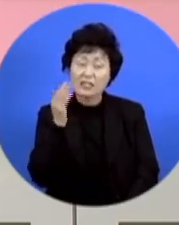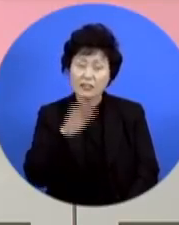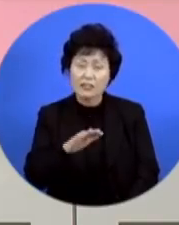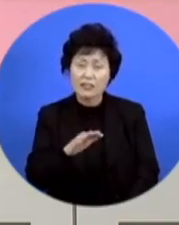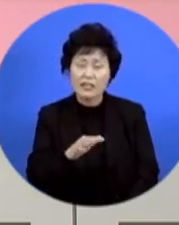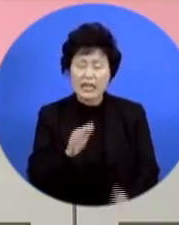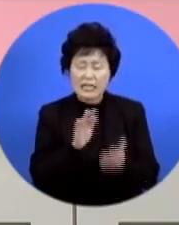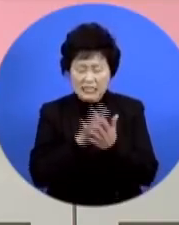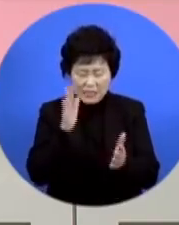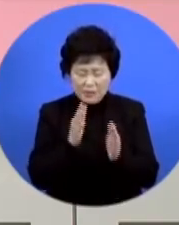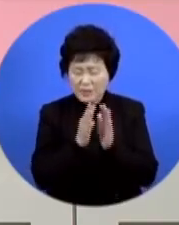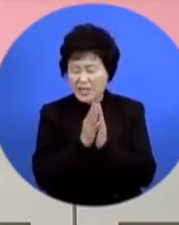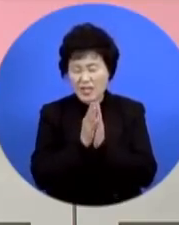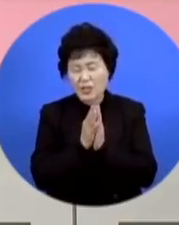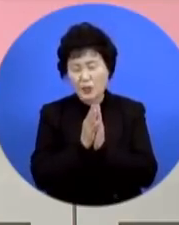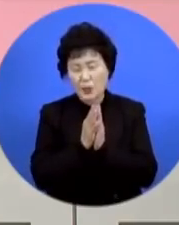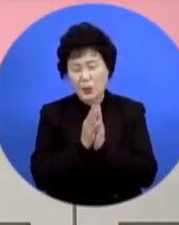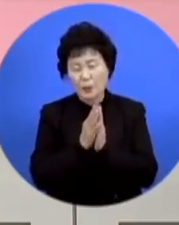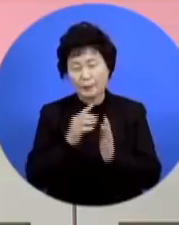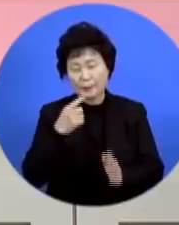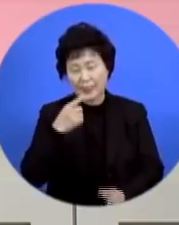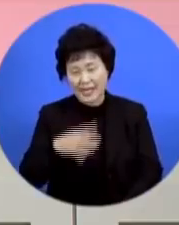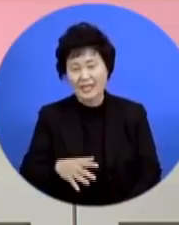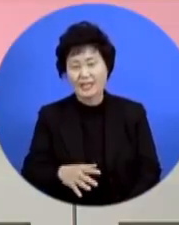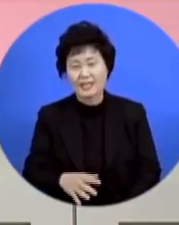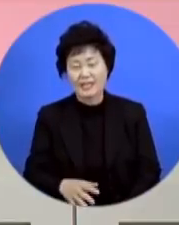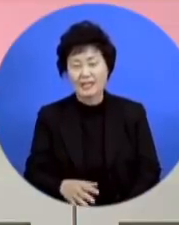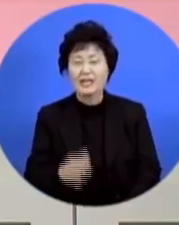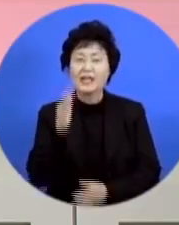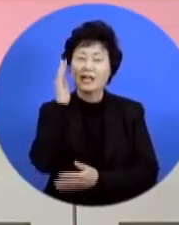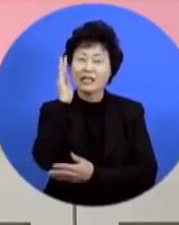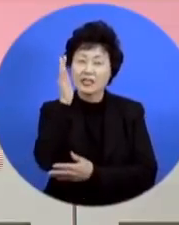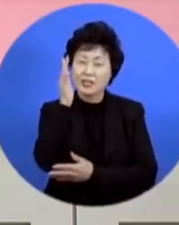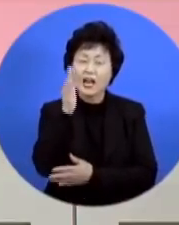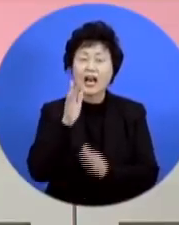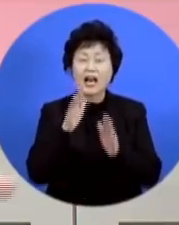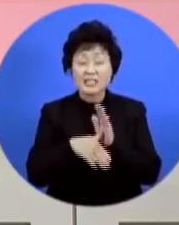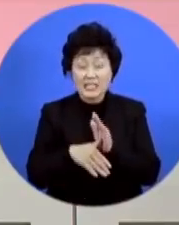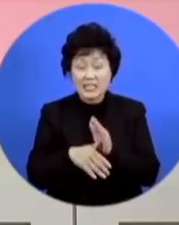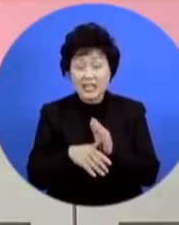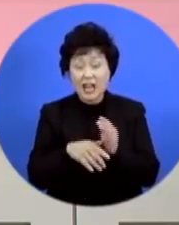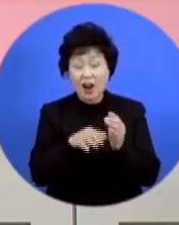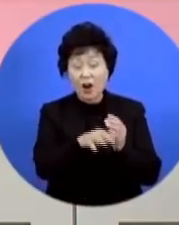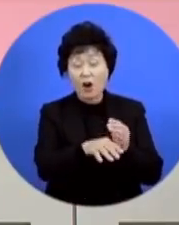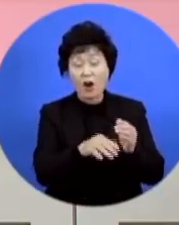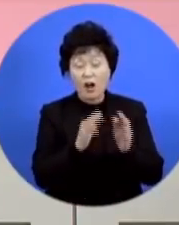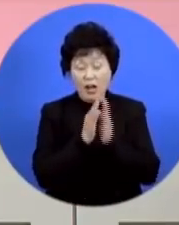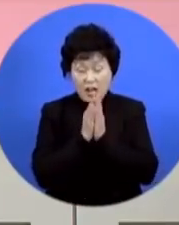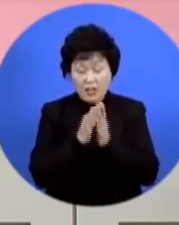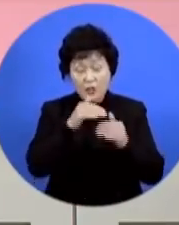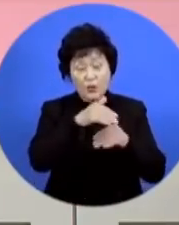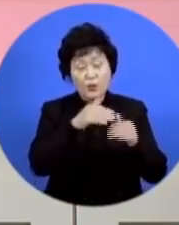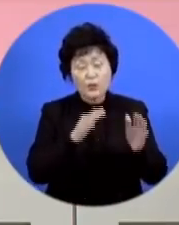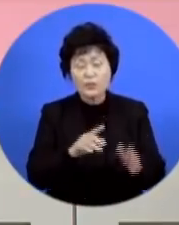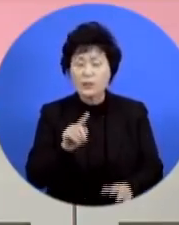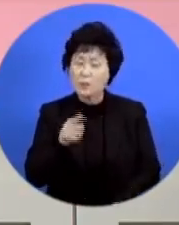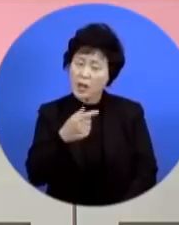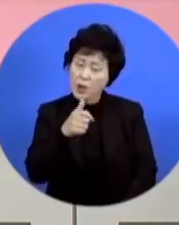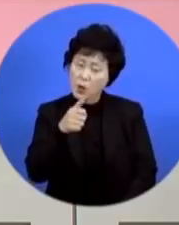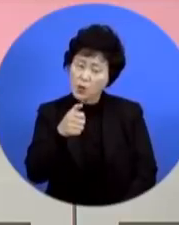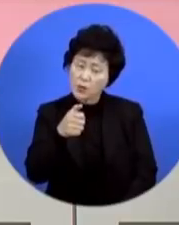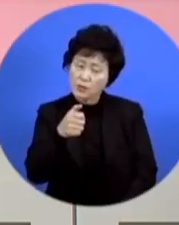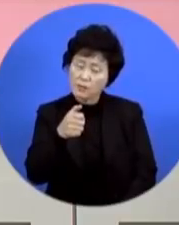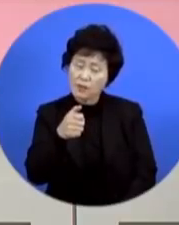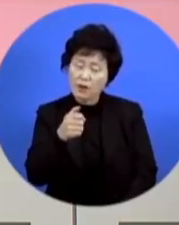스펄전의 목사님이 설교하실 때 그 강단 밑에서 기도실에서 150명의 그 기도자들이 있다는 얘기를 말로만 듣고